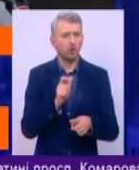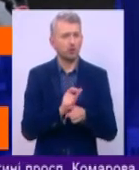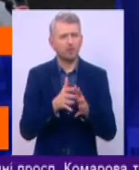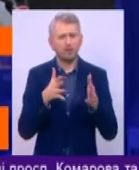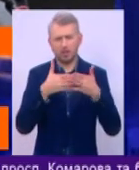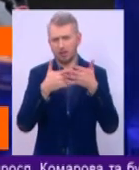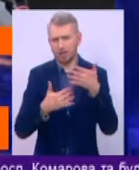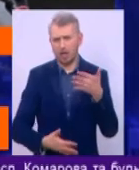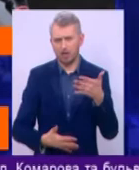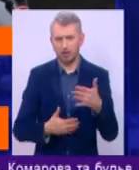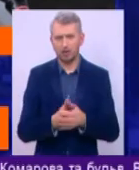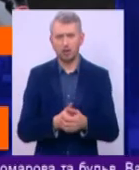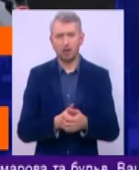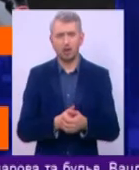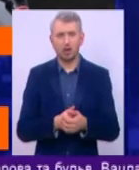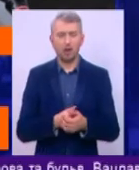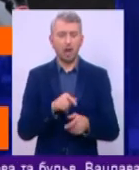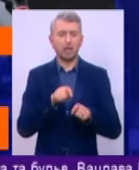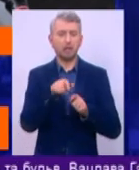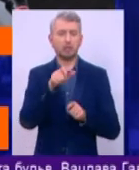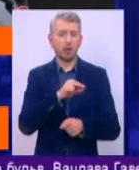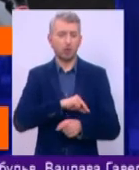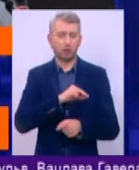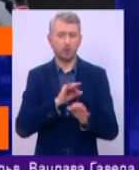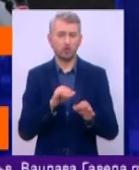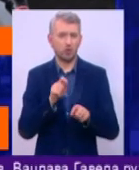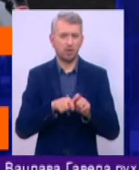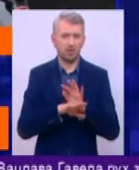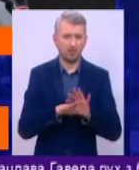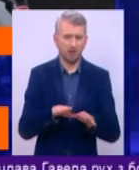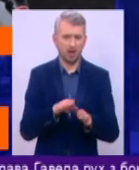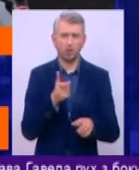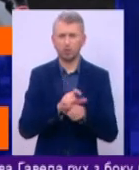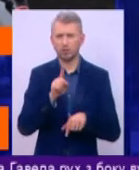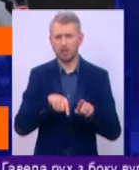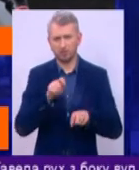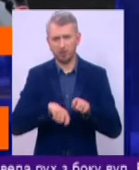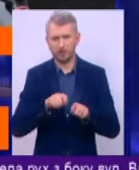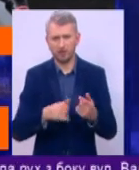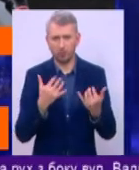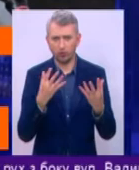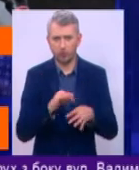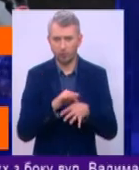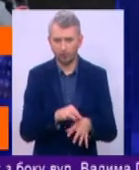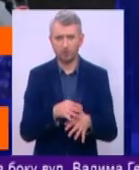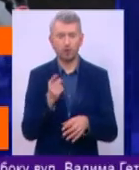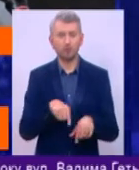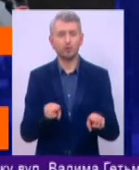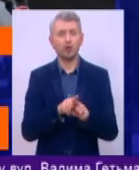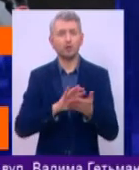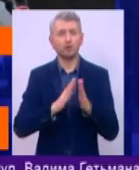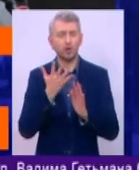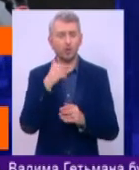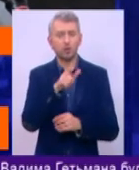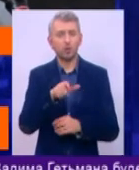перелік. Інспекція праці нічого не перевіряє, по суті. Дуже рідко проводяться перевірки на сьогоднішній день. І тому така ситуація, коли